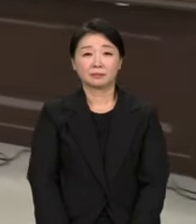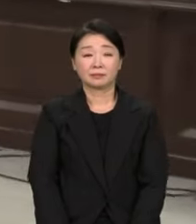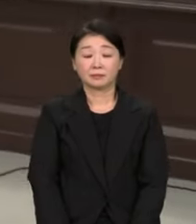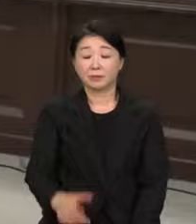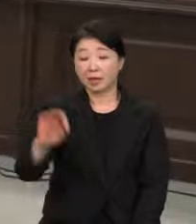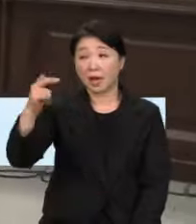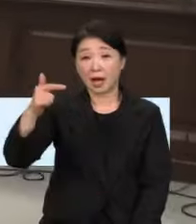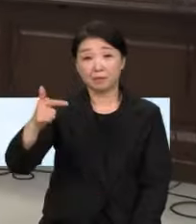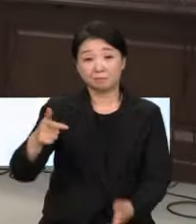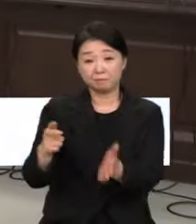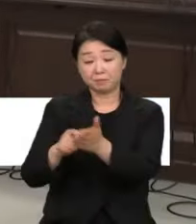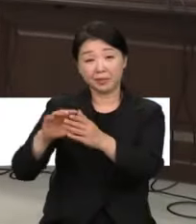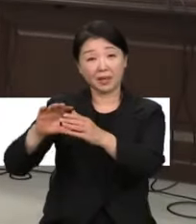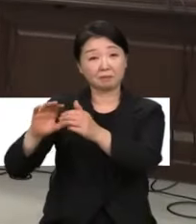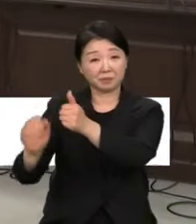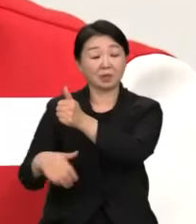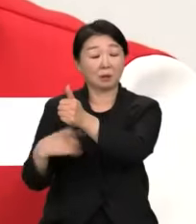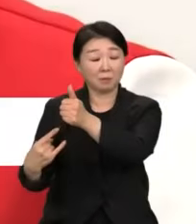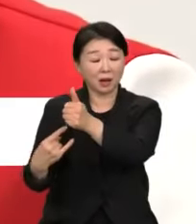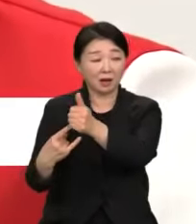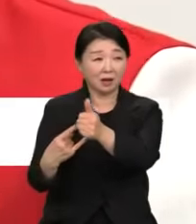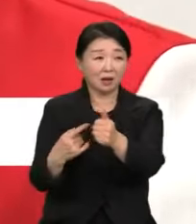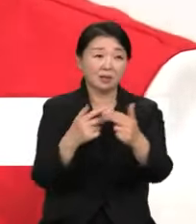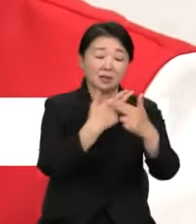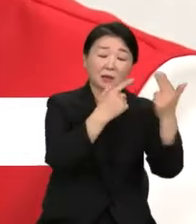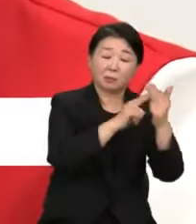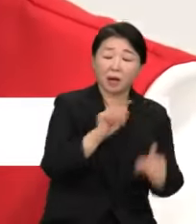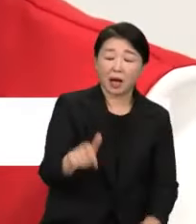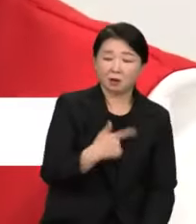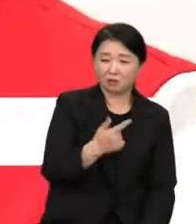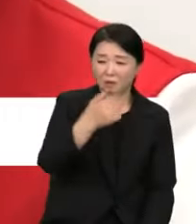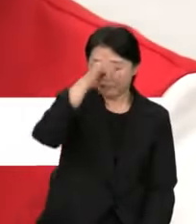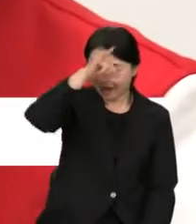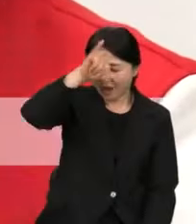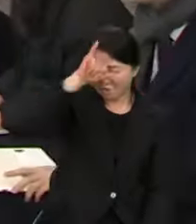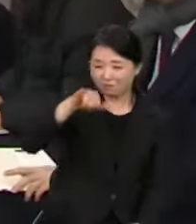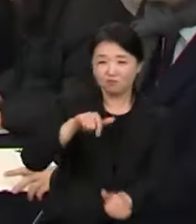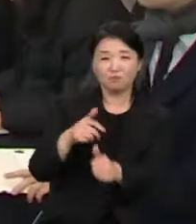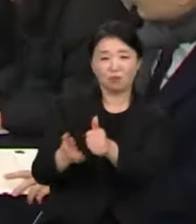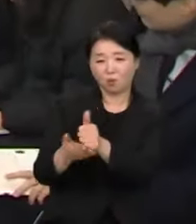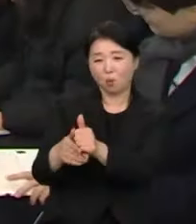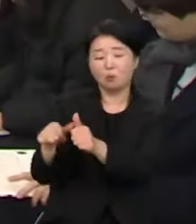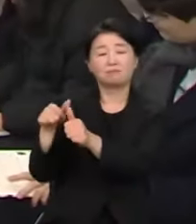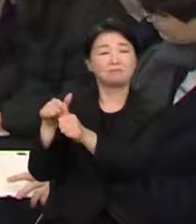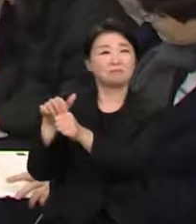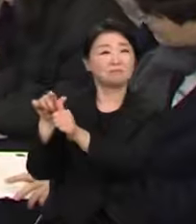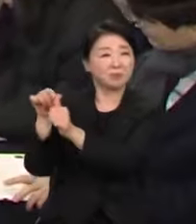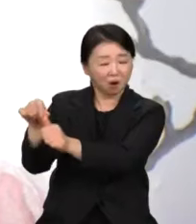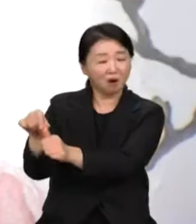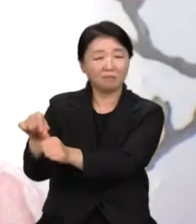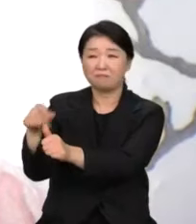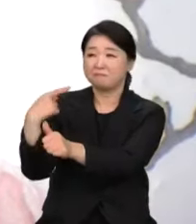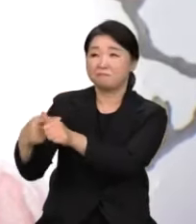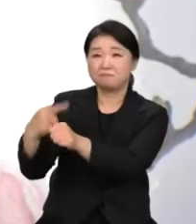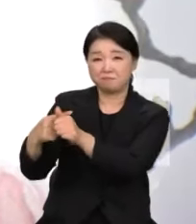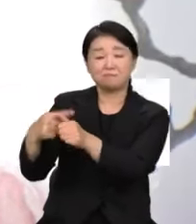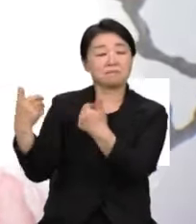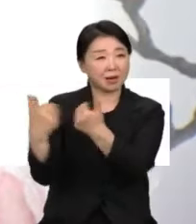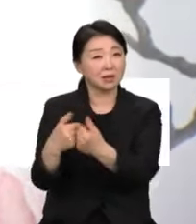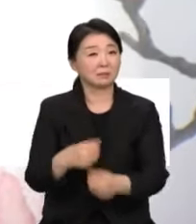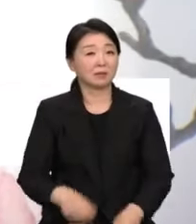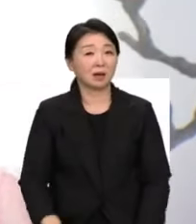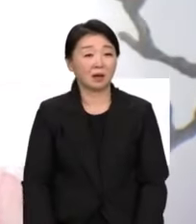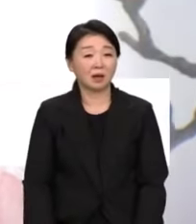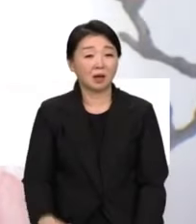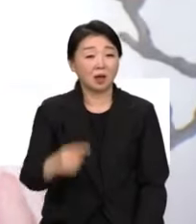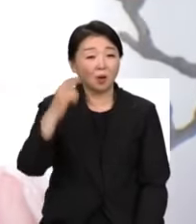한동훈 비대위원장은 하루 전 이재명 대표가 국민의힘을 향해 패륜 공천이라고 지적한 걸 강하게 반박했습니다. 홍수 욕설,